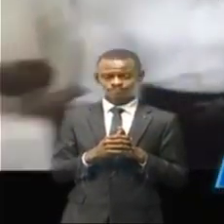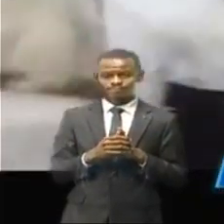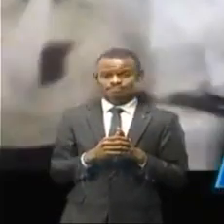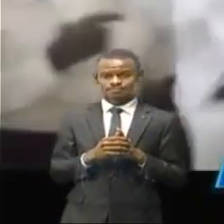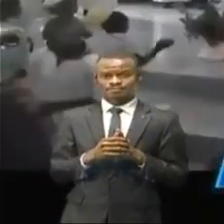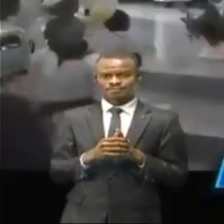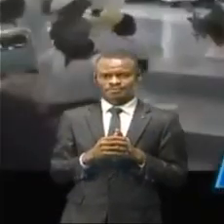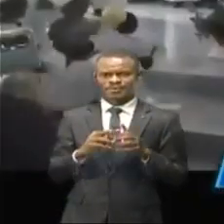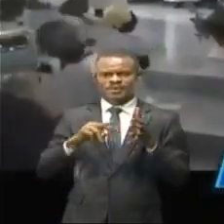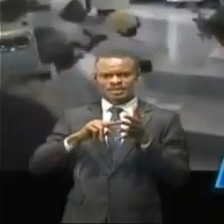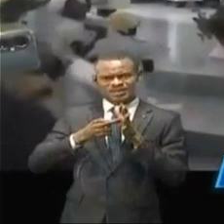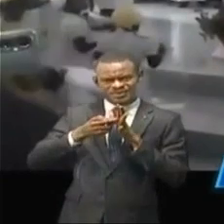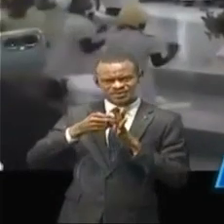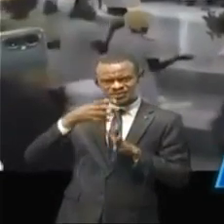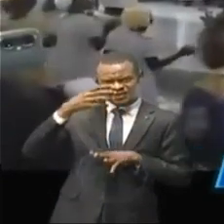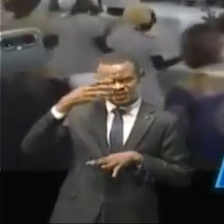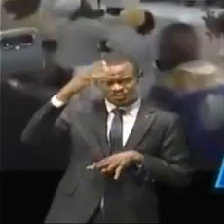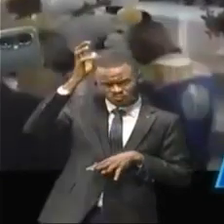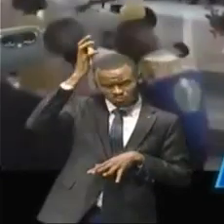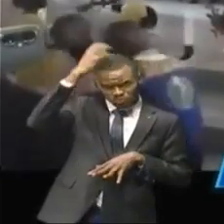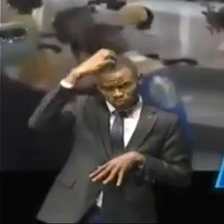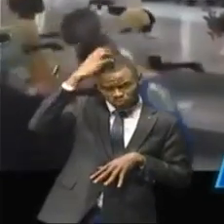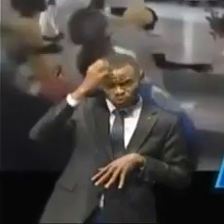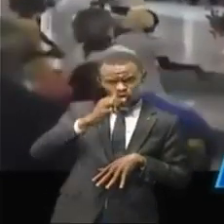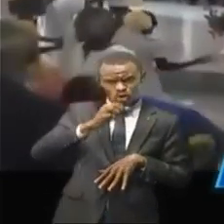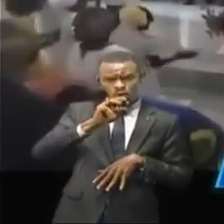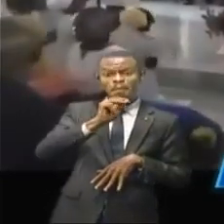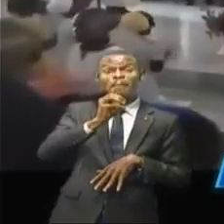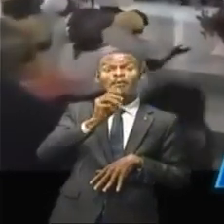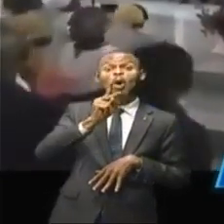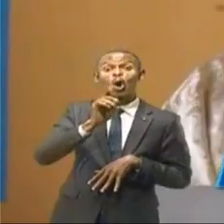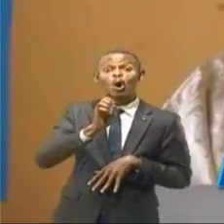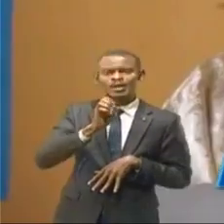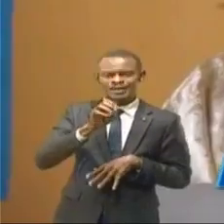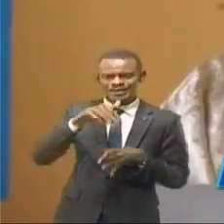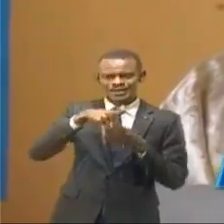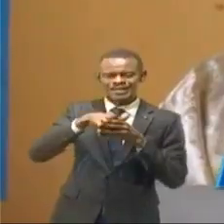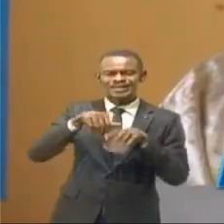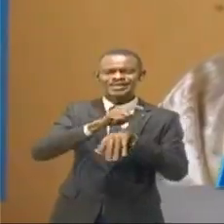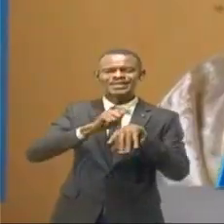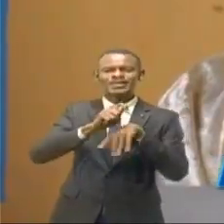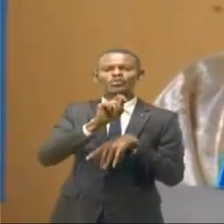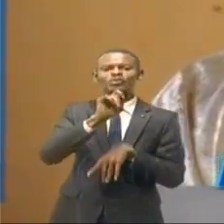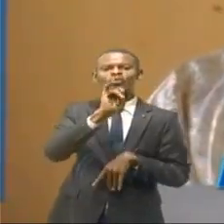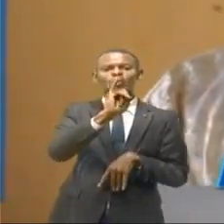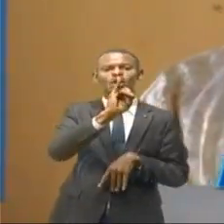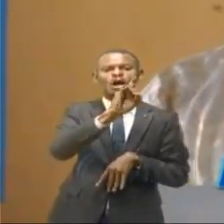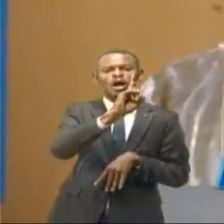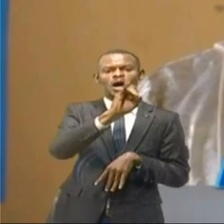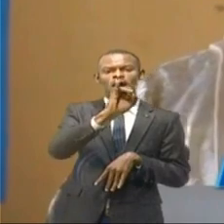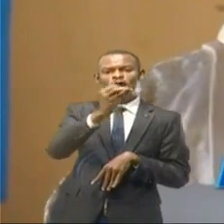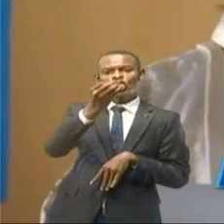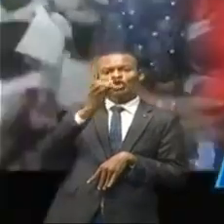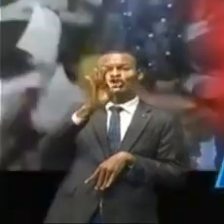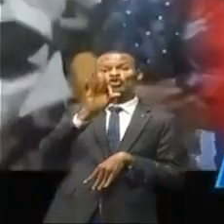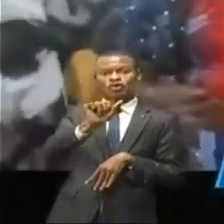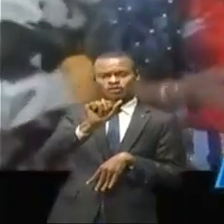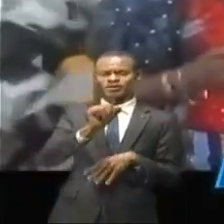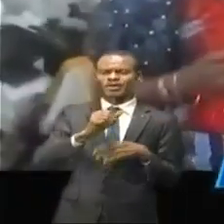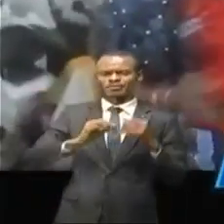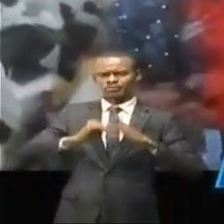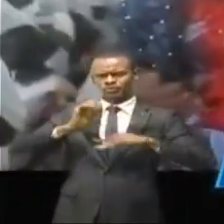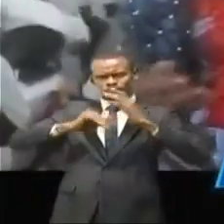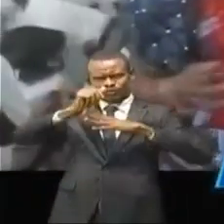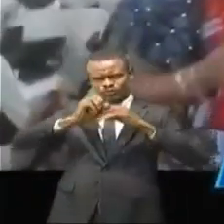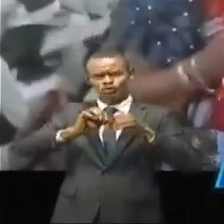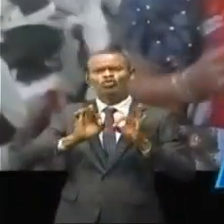Mokwe Kanga a érigé depuis qu'il a la tête du diocèse du Diofa. La messe a eu lieu en présence de plusieurs chrétiens protestants,